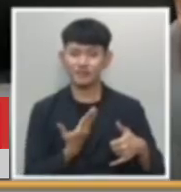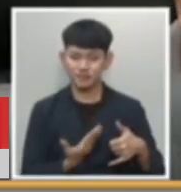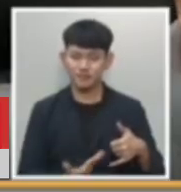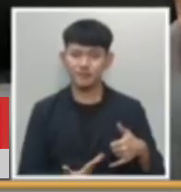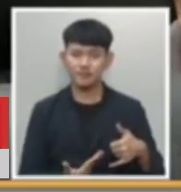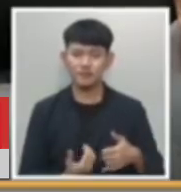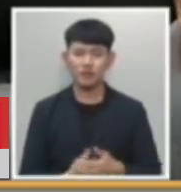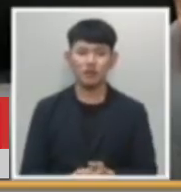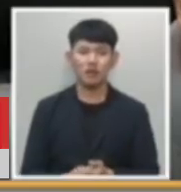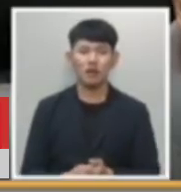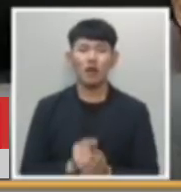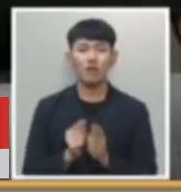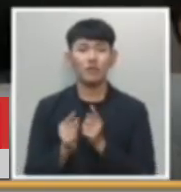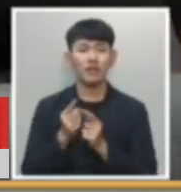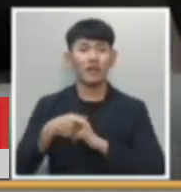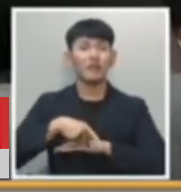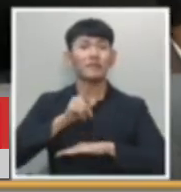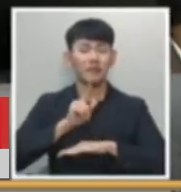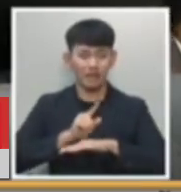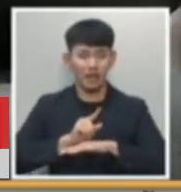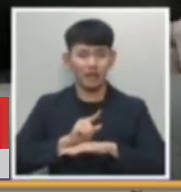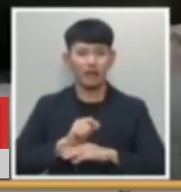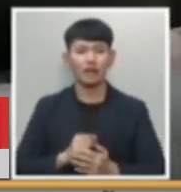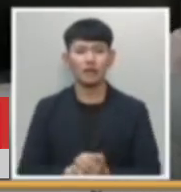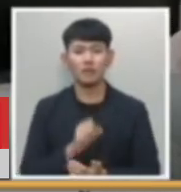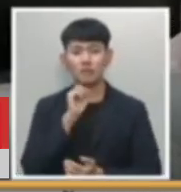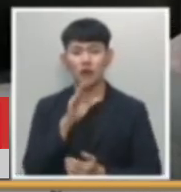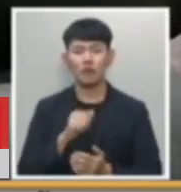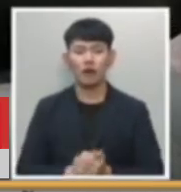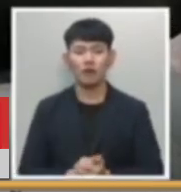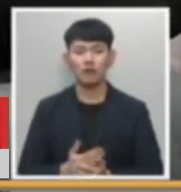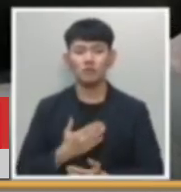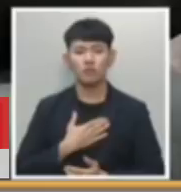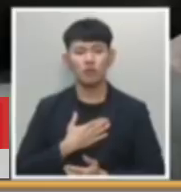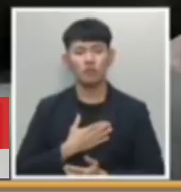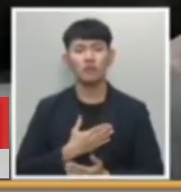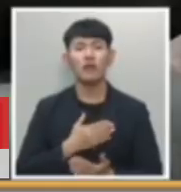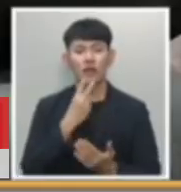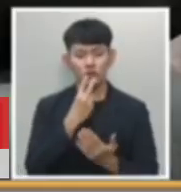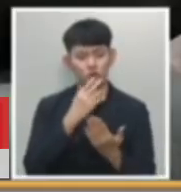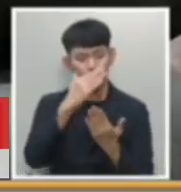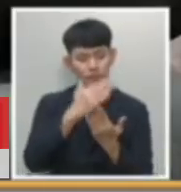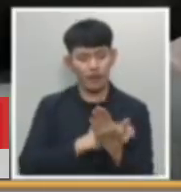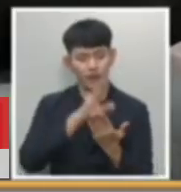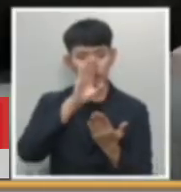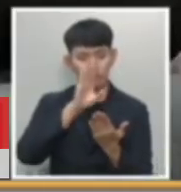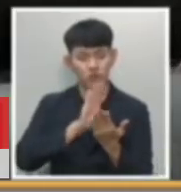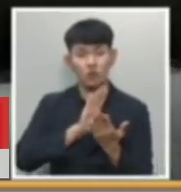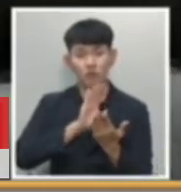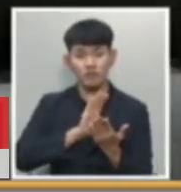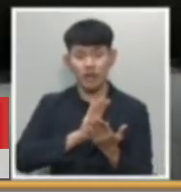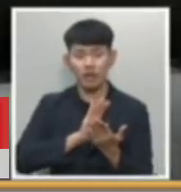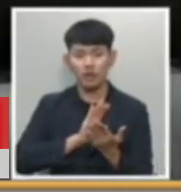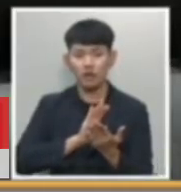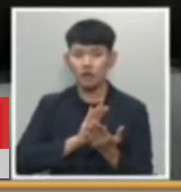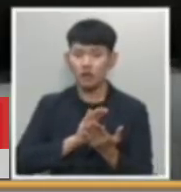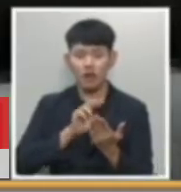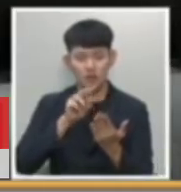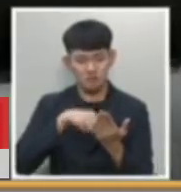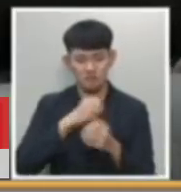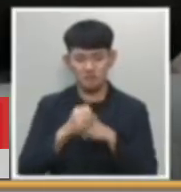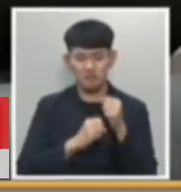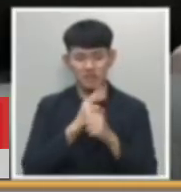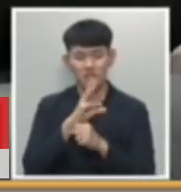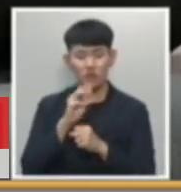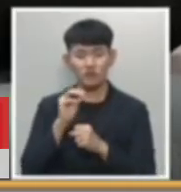กล่าวกับท่านประธานเลยบอกว่าเขาไม่สามารถรับงบประมาณรับหลักการแห่งงบประมาณรายจ่ายประจำปีปี